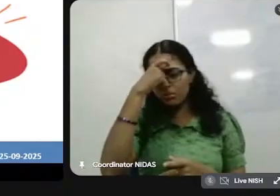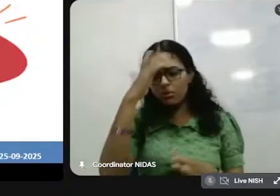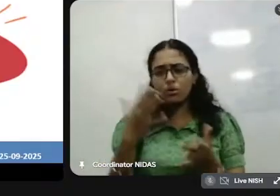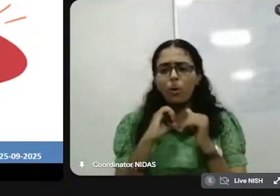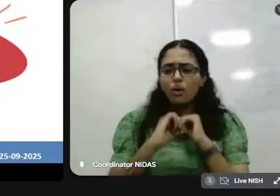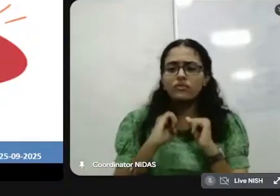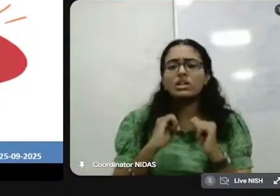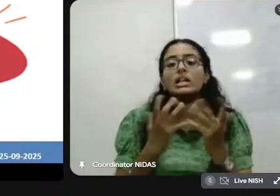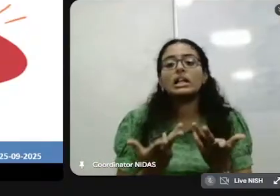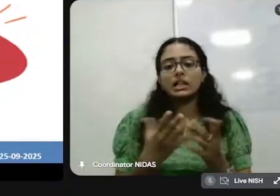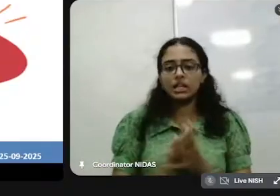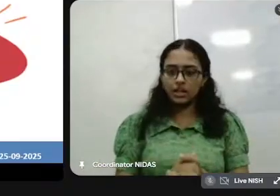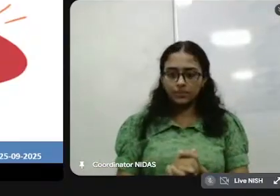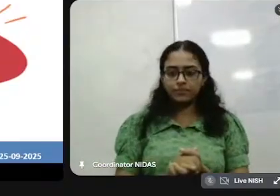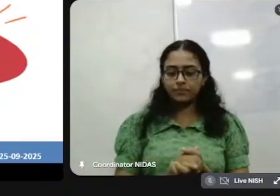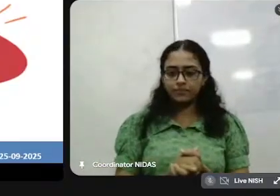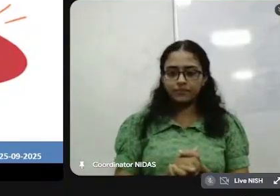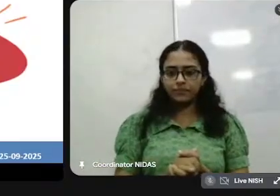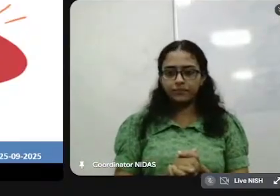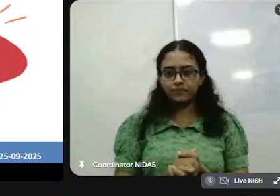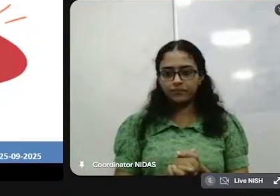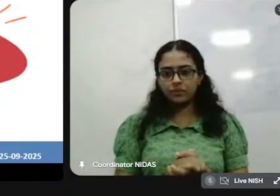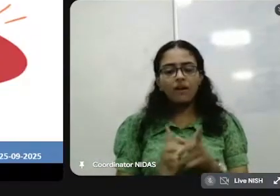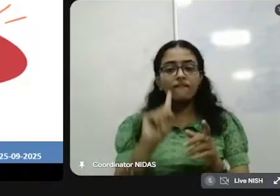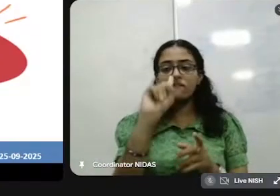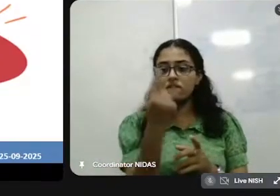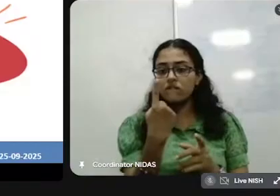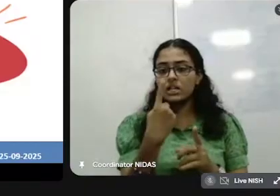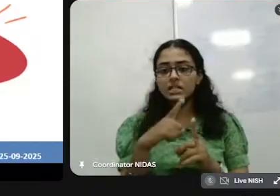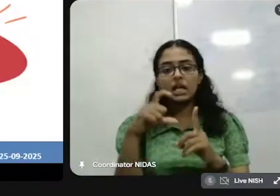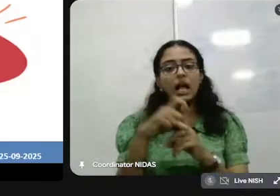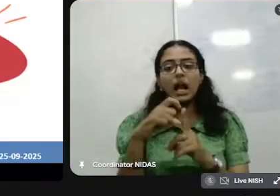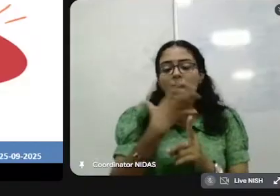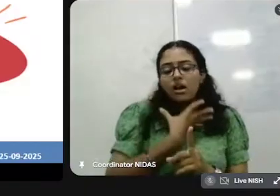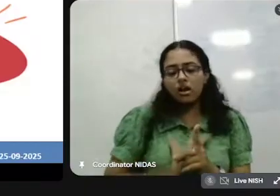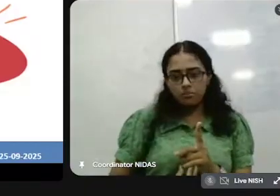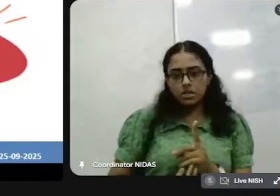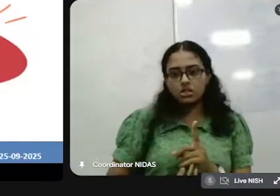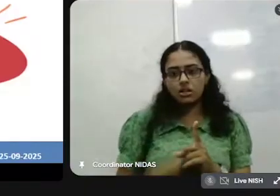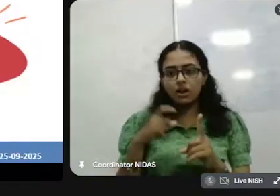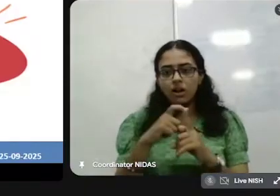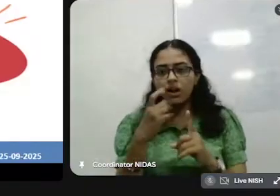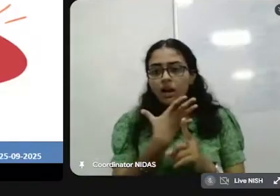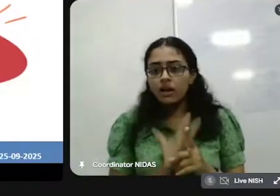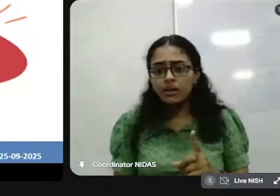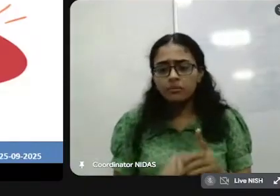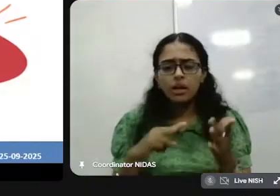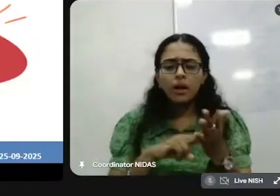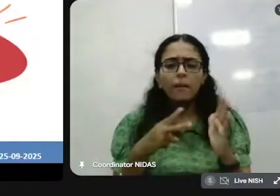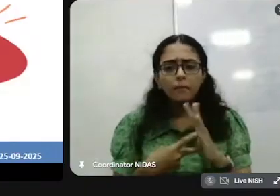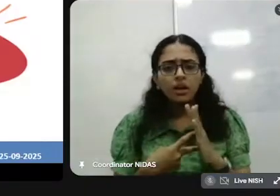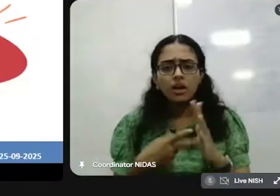പോകുന്നത് എന്നാണ് നമ്മൾ നോക്കാൻ പോകുന്നത്. അപ്പോൾ ഏറ്റവും ആദ്യം കണ്ടിരിക്കുന്നത് വിഷാദം അല്ലെ ഡിപ്രഷൻ്റെ അവസ്ഥയാണ്. അപ്പൊ അത്